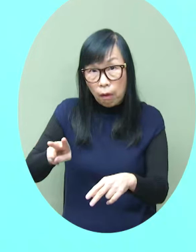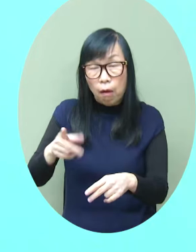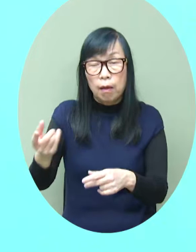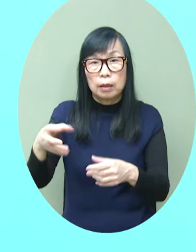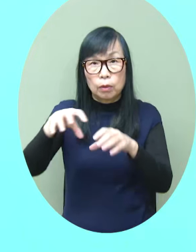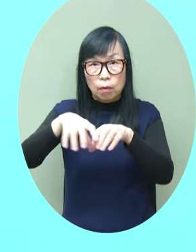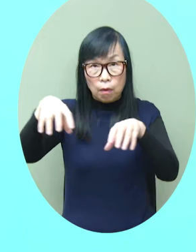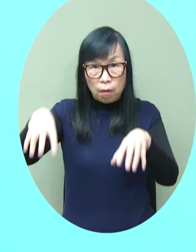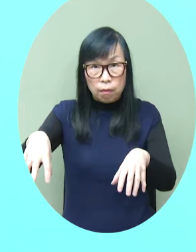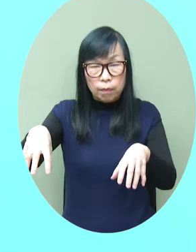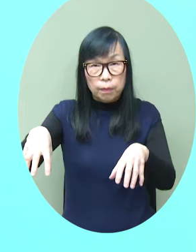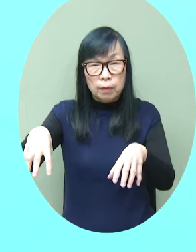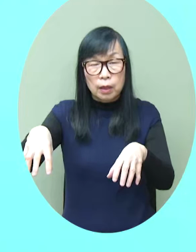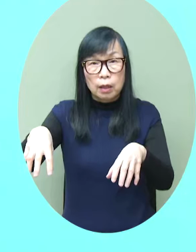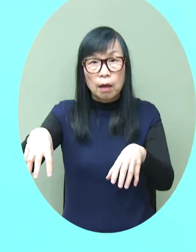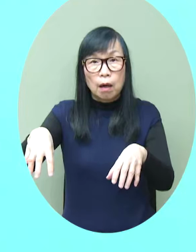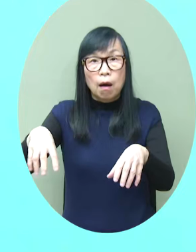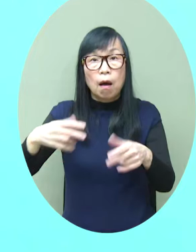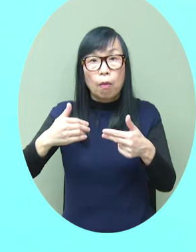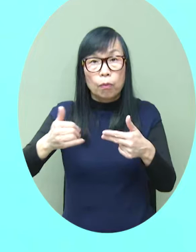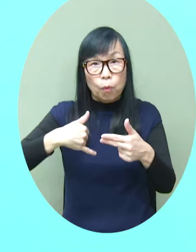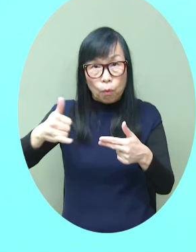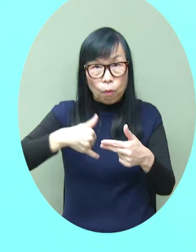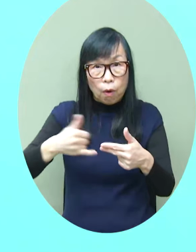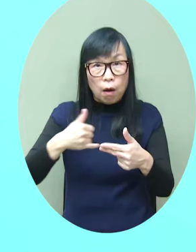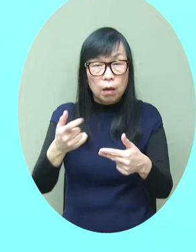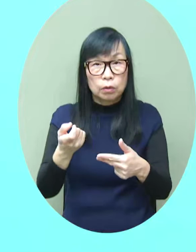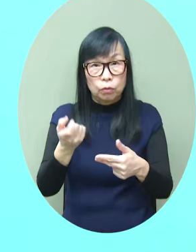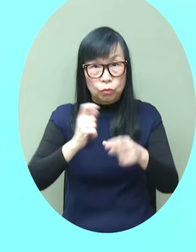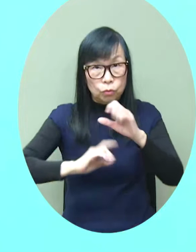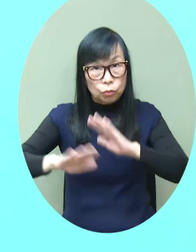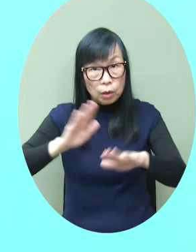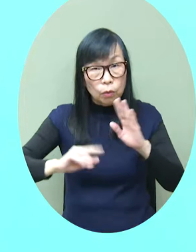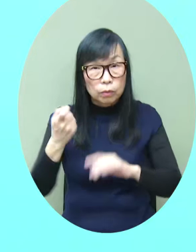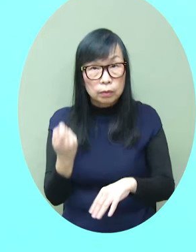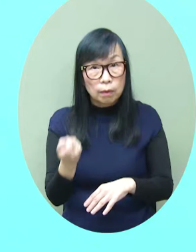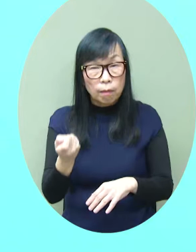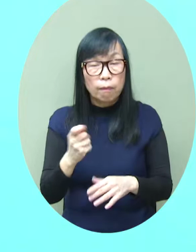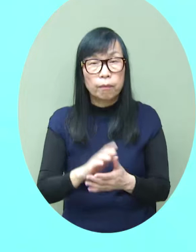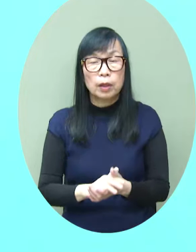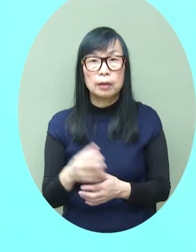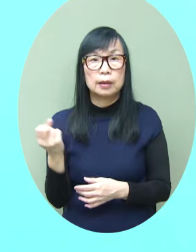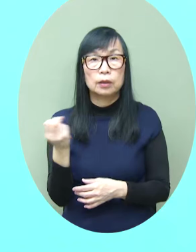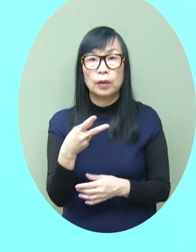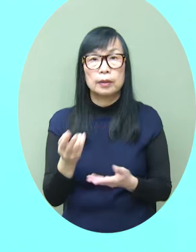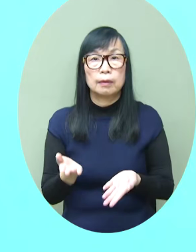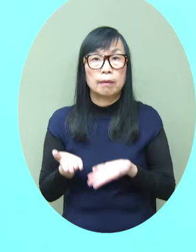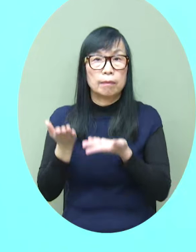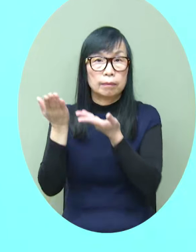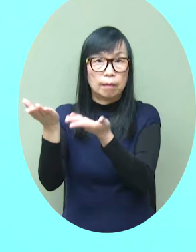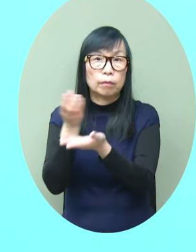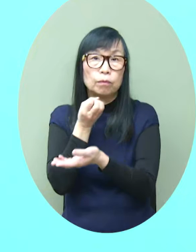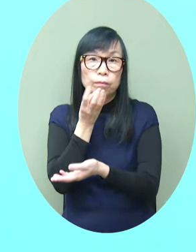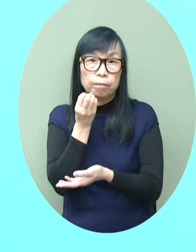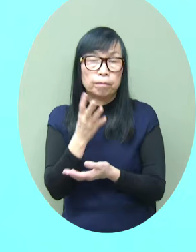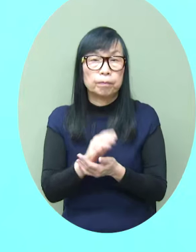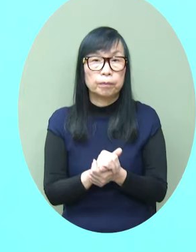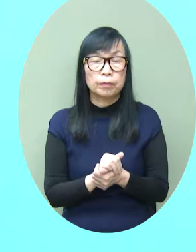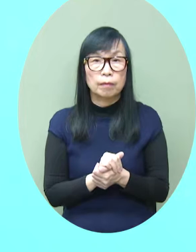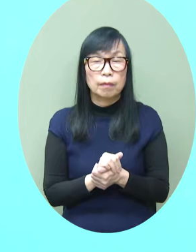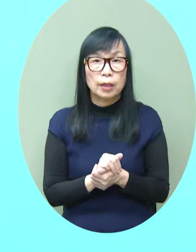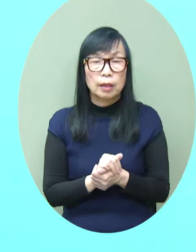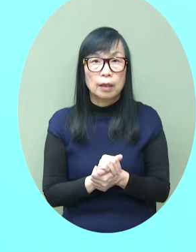地嘅即係通關咧係比較容易可以處理咧，我哋亦都再次提交咗我哋嘅意見，而呢啲